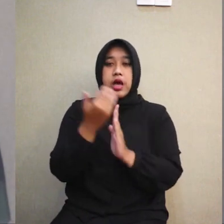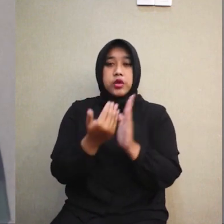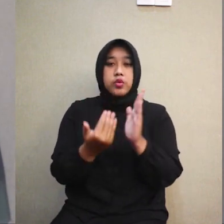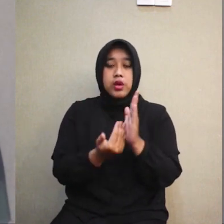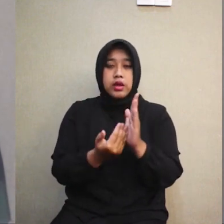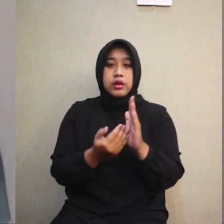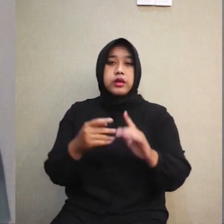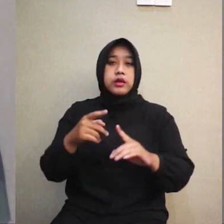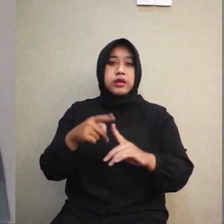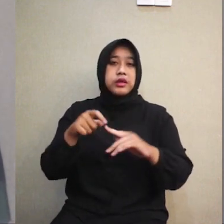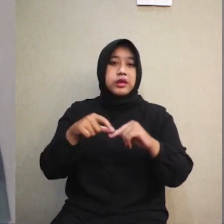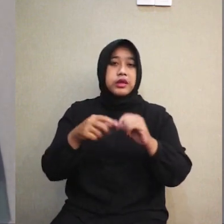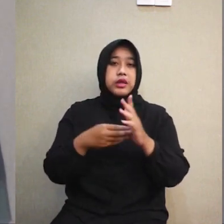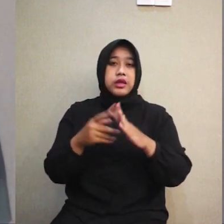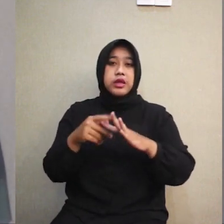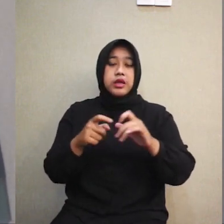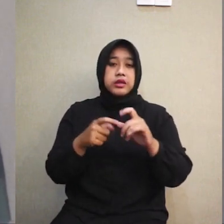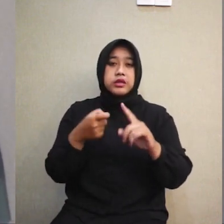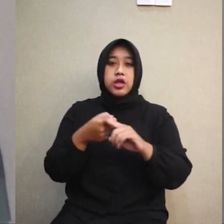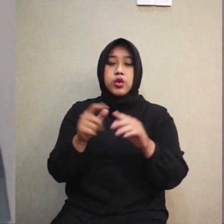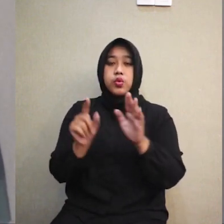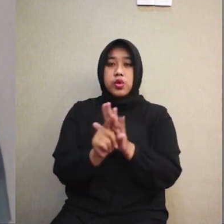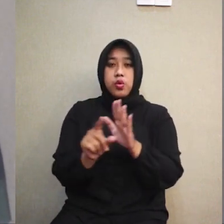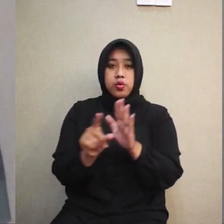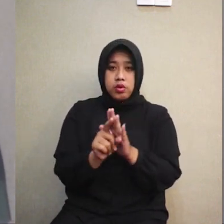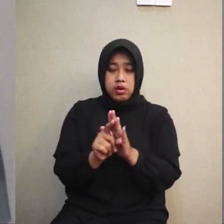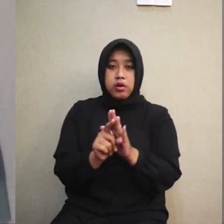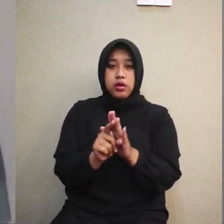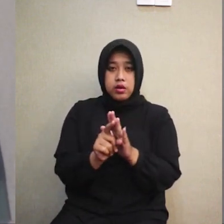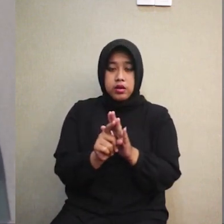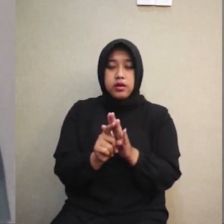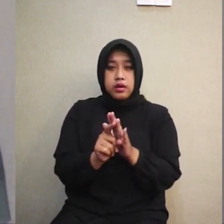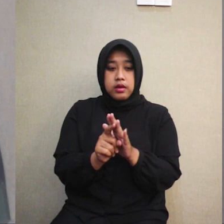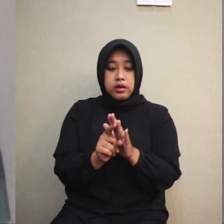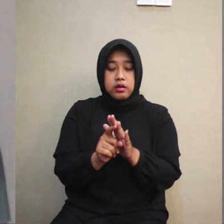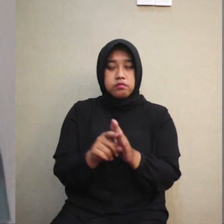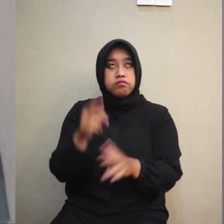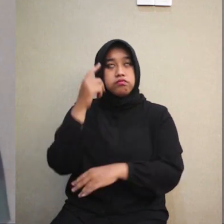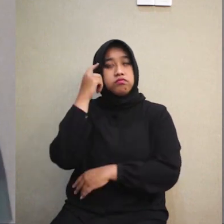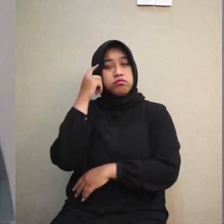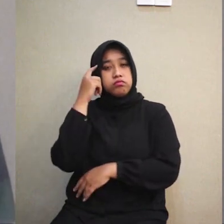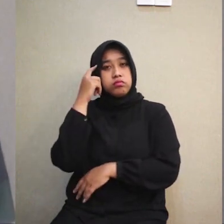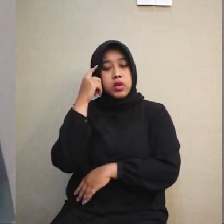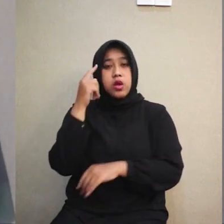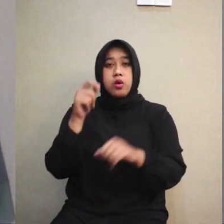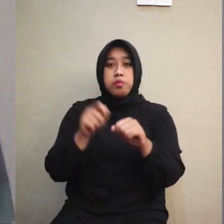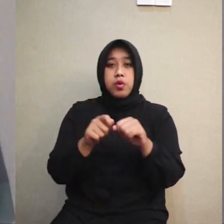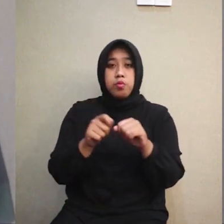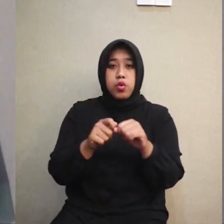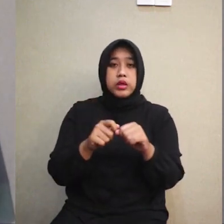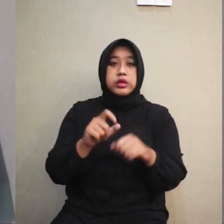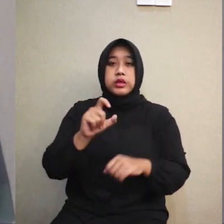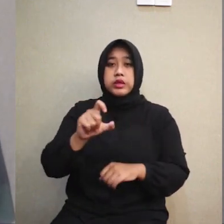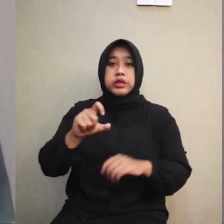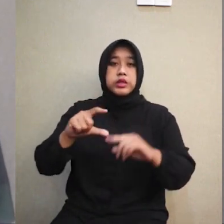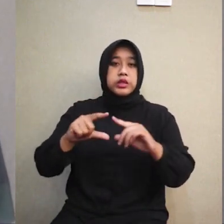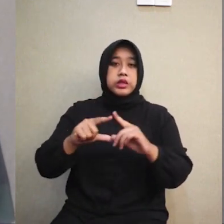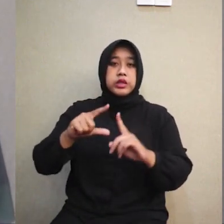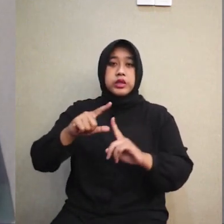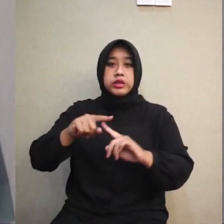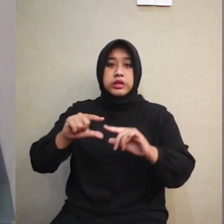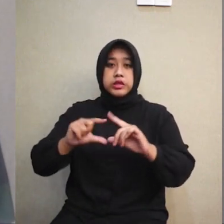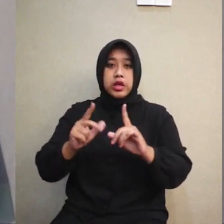undang-undang itu sendiri jadi Setelah itu kita berpikir untuk membuat chat tahu